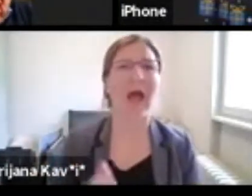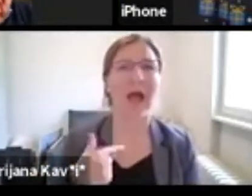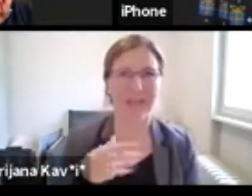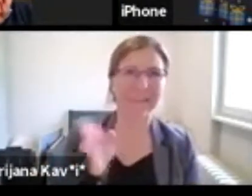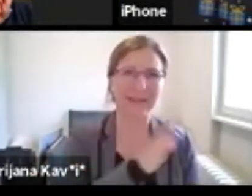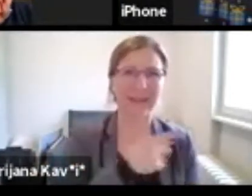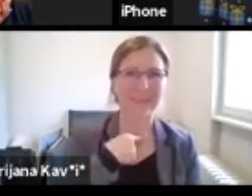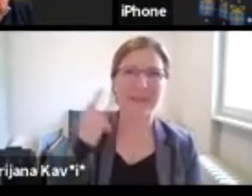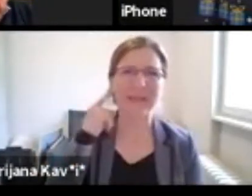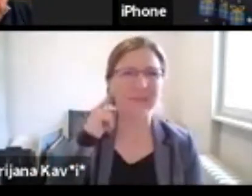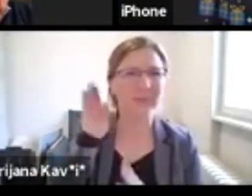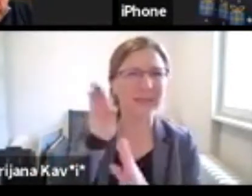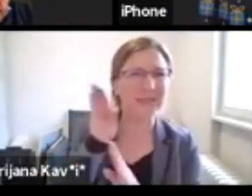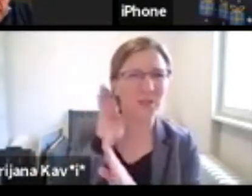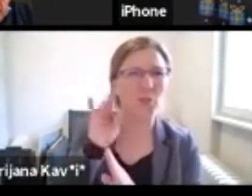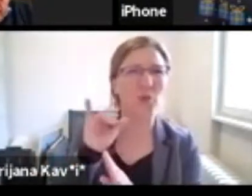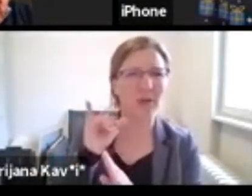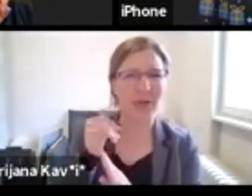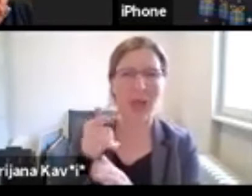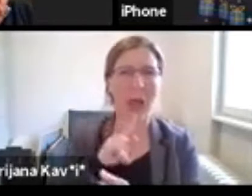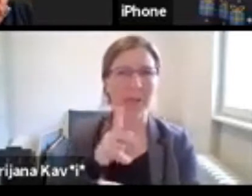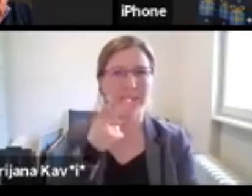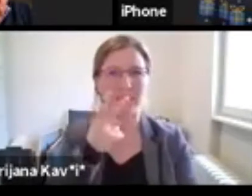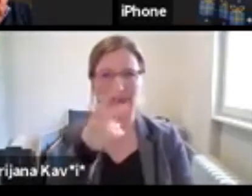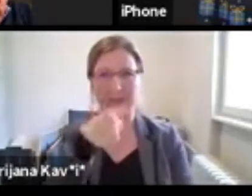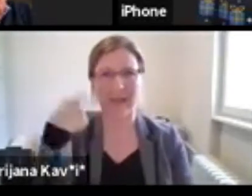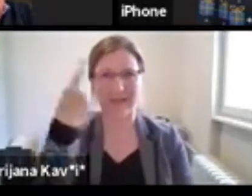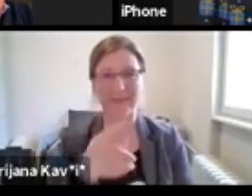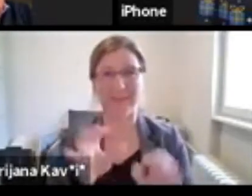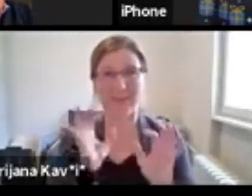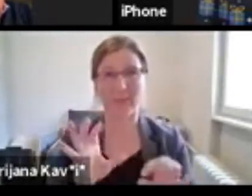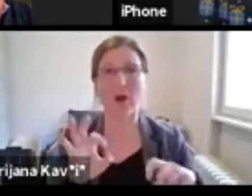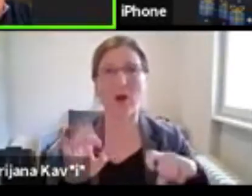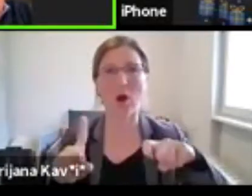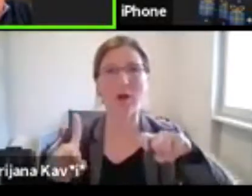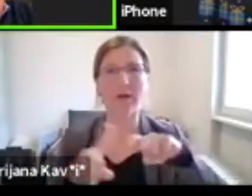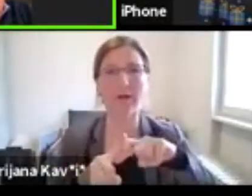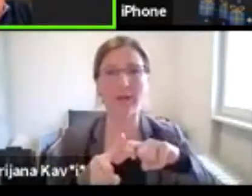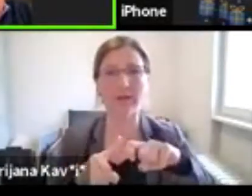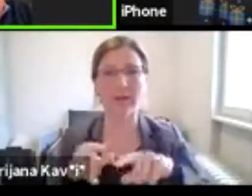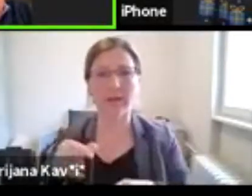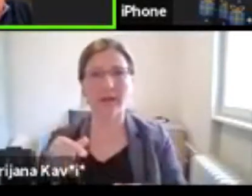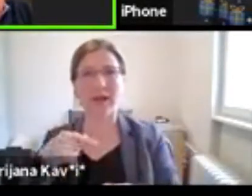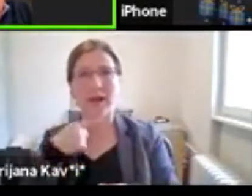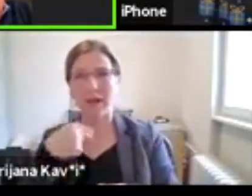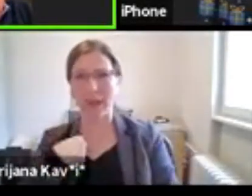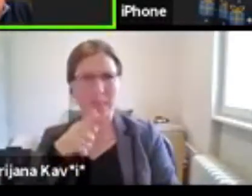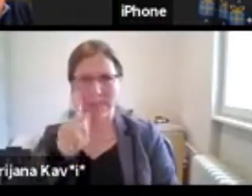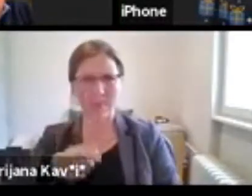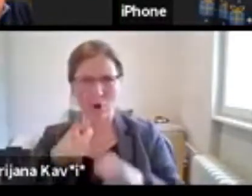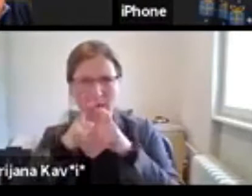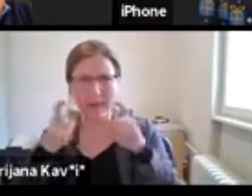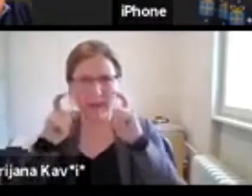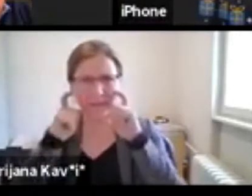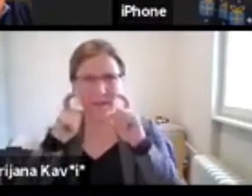si ti govorio, ali nismo te vidjeli. Ok, jesmo li svi? Ja ne moram imati masku, jel? Ja moram